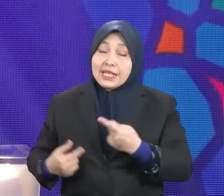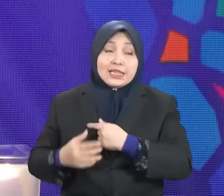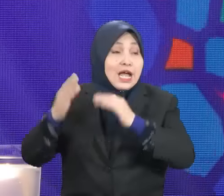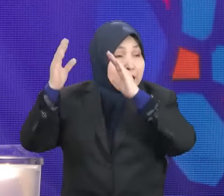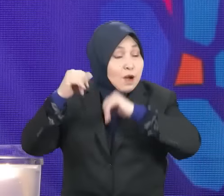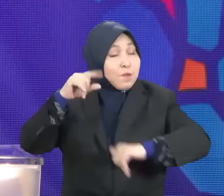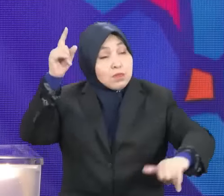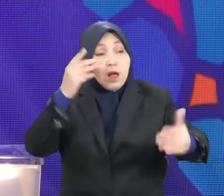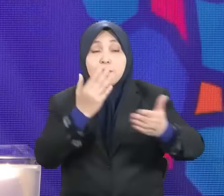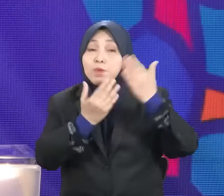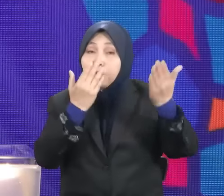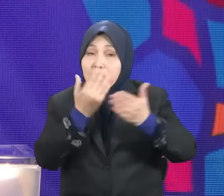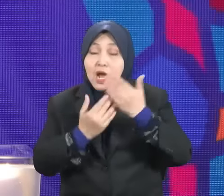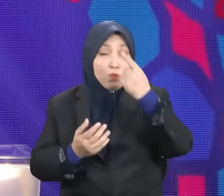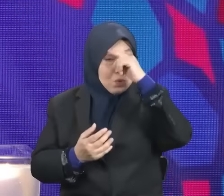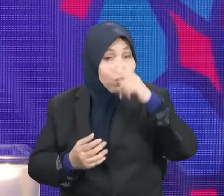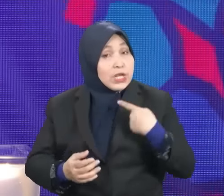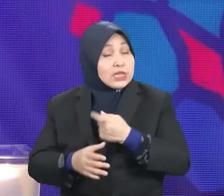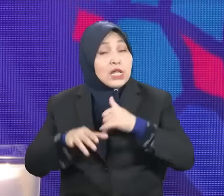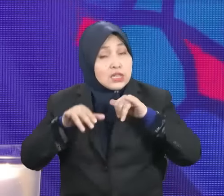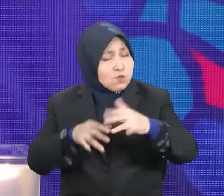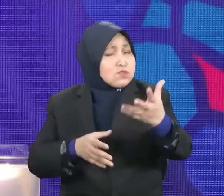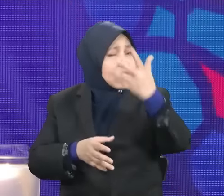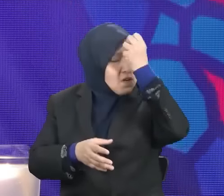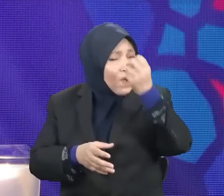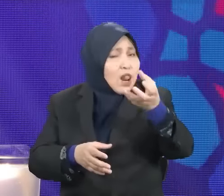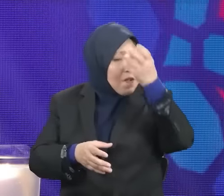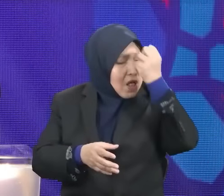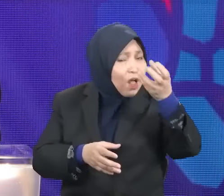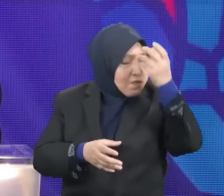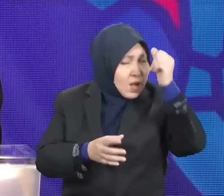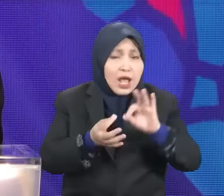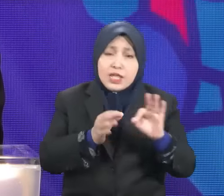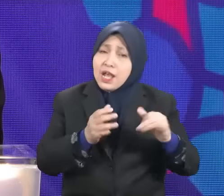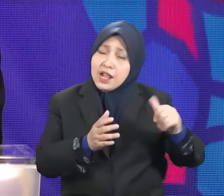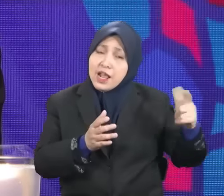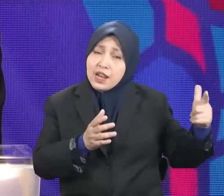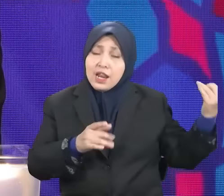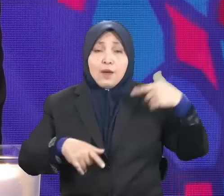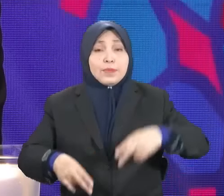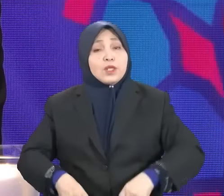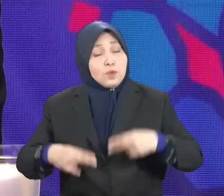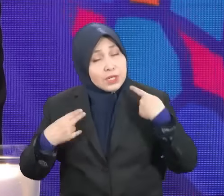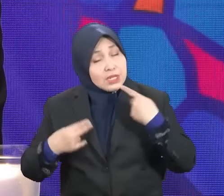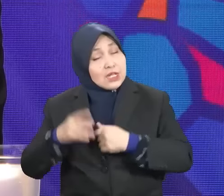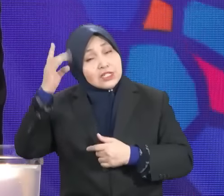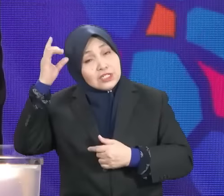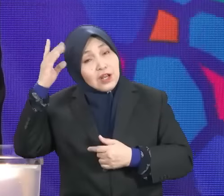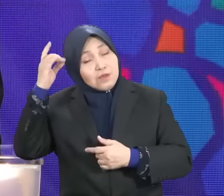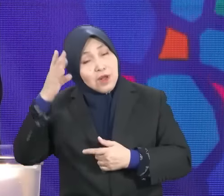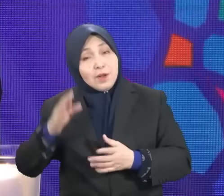SWT memudahkan lagi untuk kita terus hafal ayat-ayat yang selain ayat berikutnya dalam kehidupan kita insyaallah